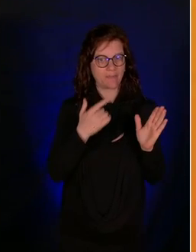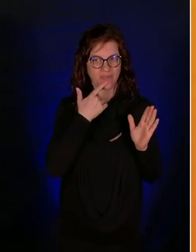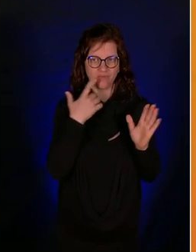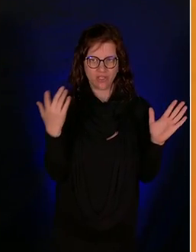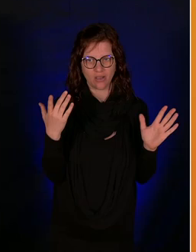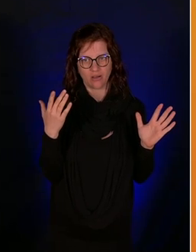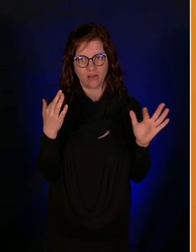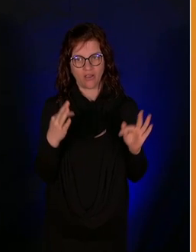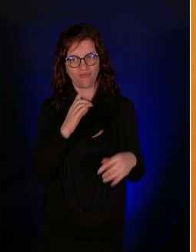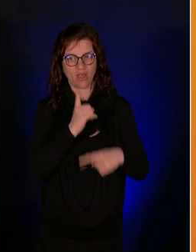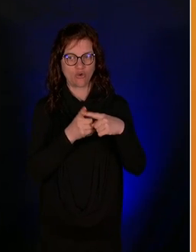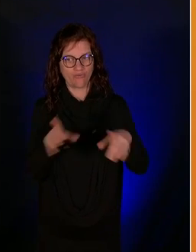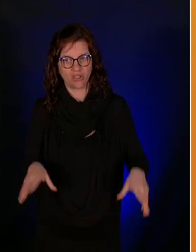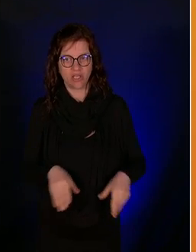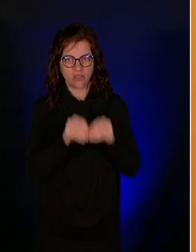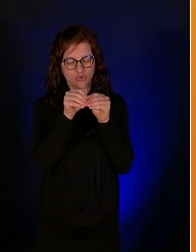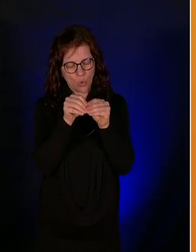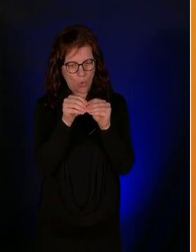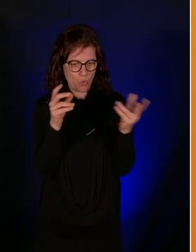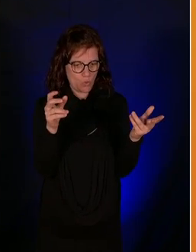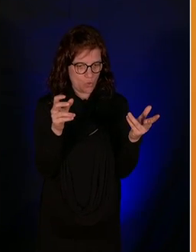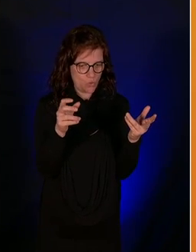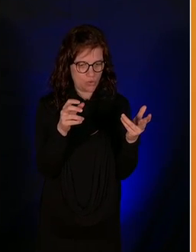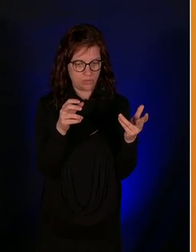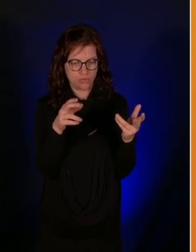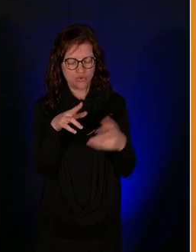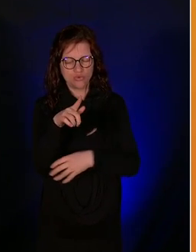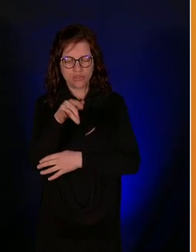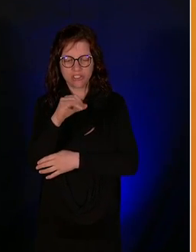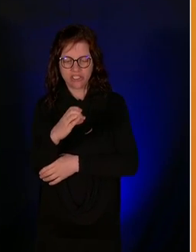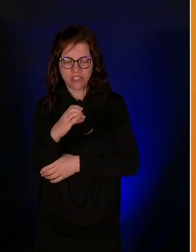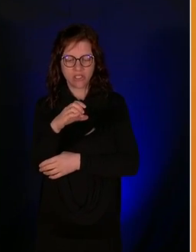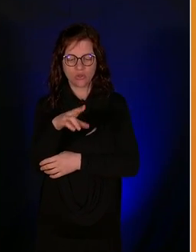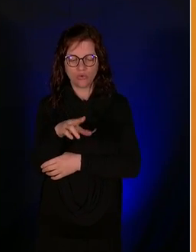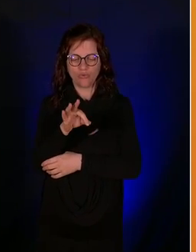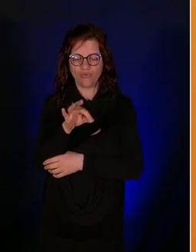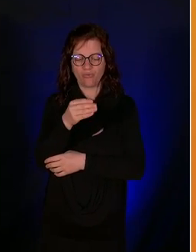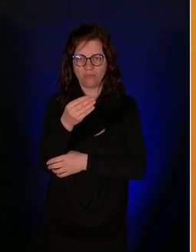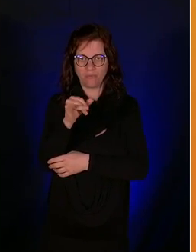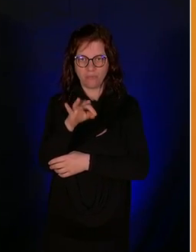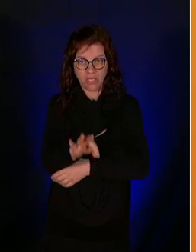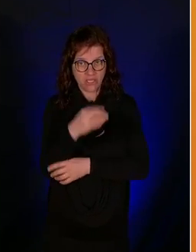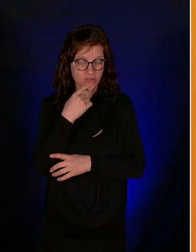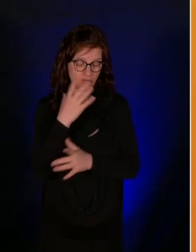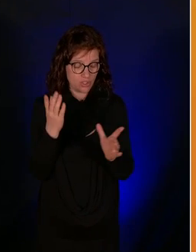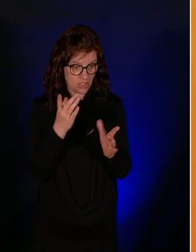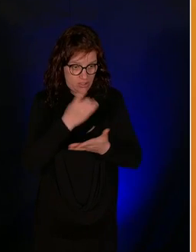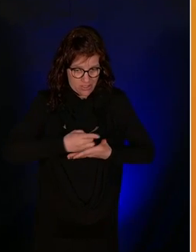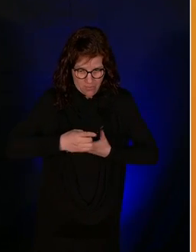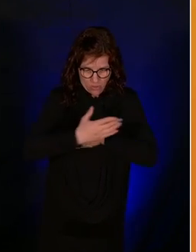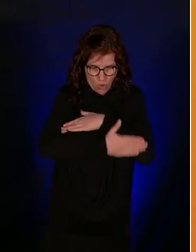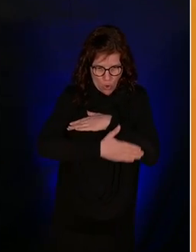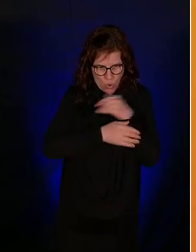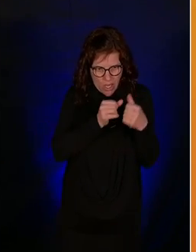arcanes de la Confédération, l'UGIC, l'UFMICT, c'est quand même très très éloigné d'un département très